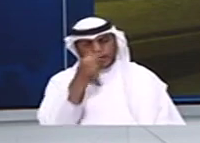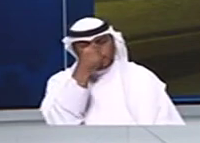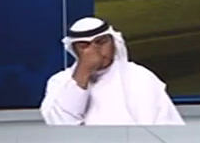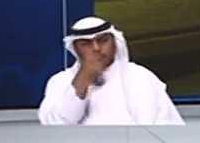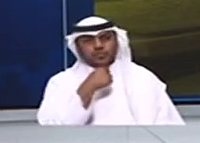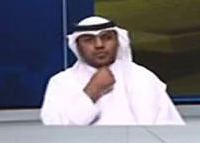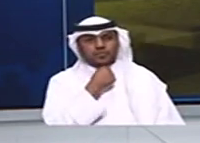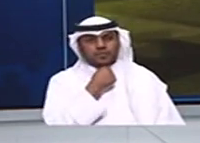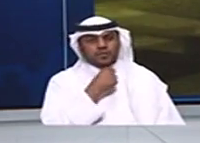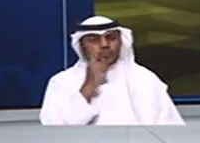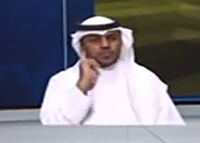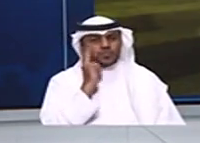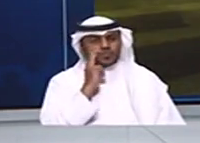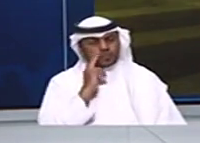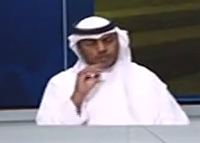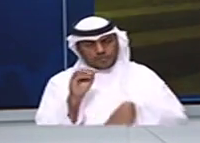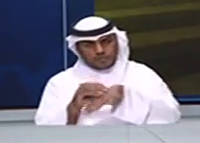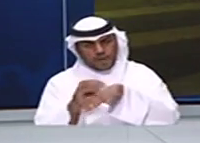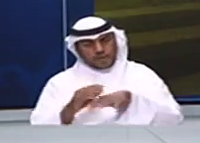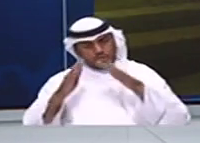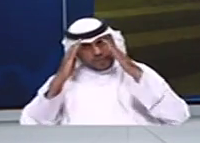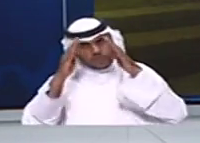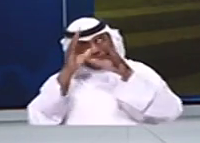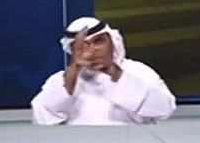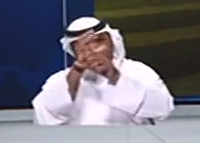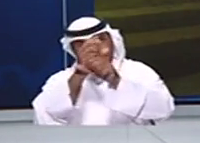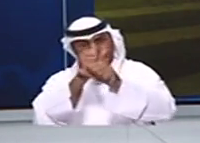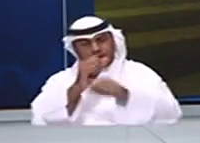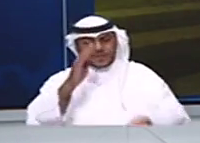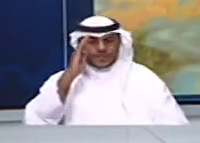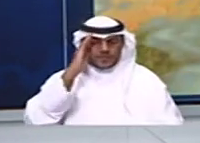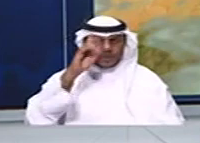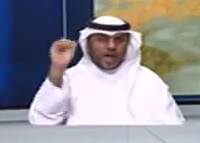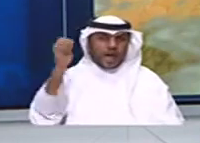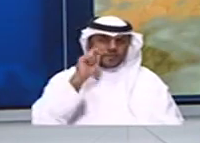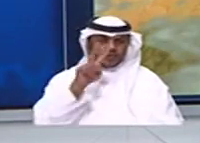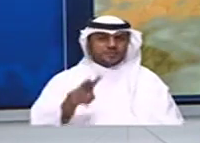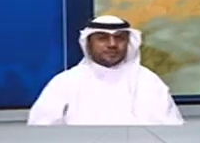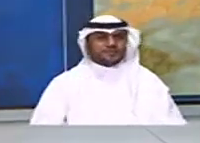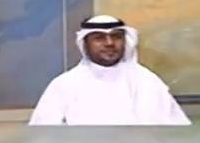أعزائي المشاهدين نشكركم على حسن المتابعة، والآن مع درجات الحرارة حول عاصم العالم.